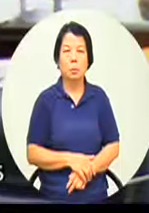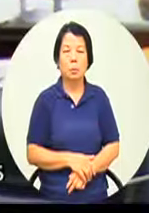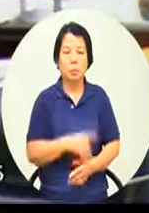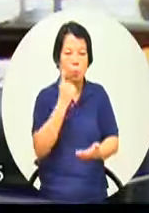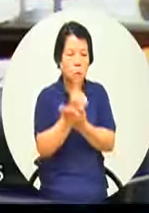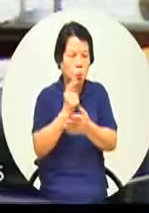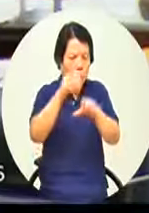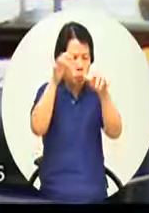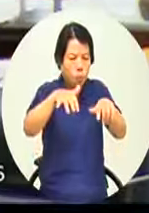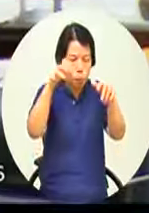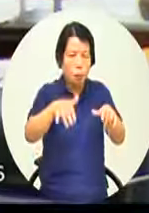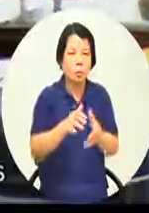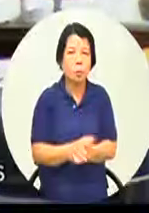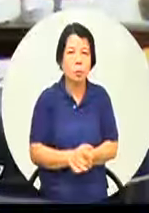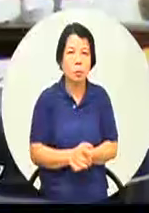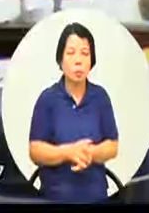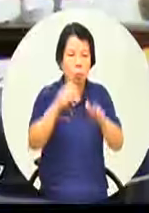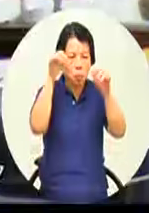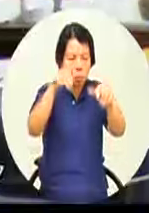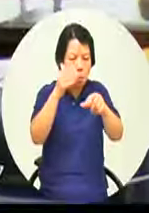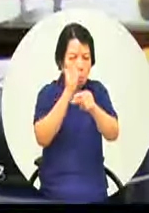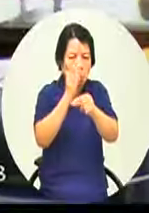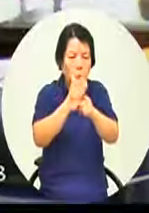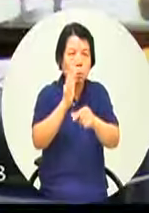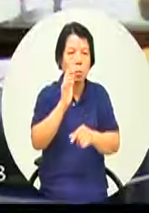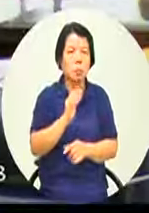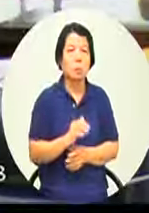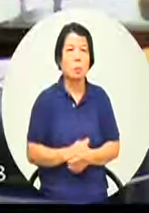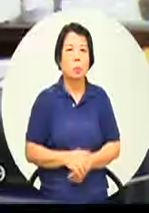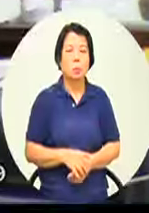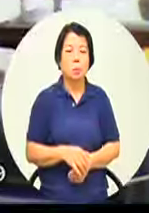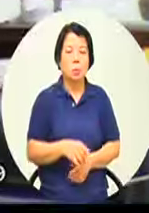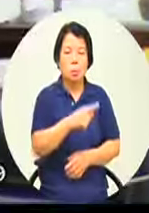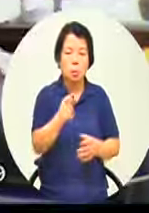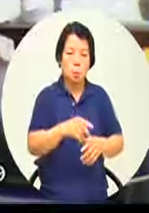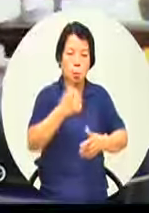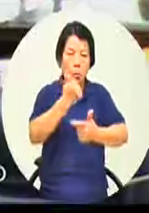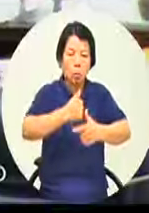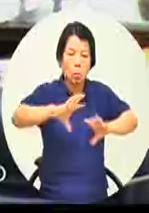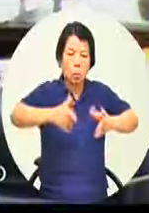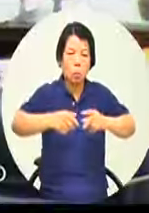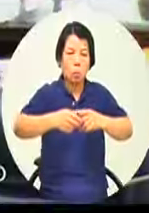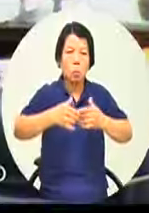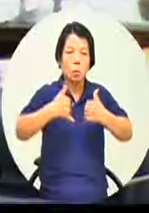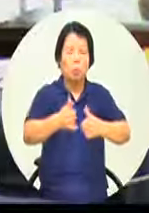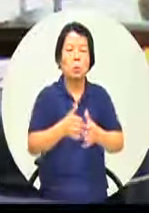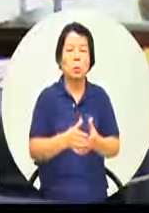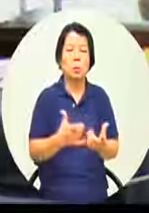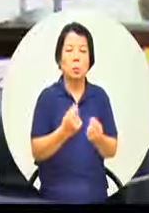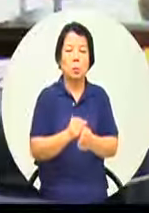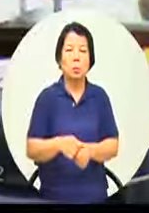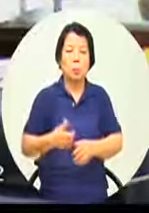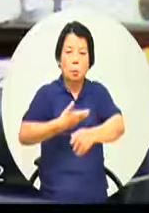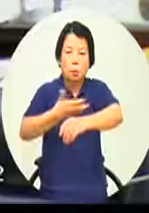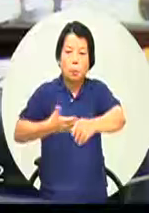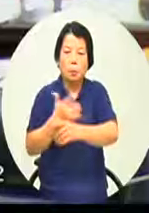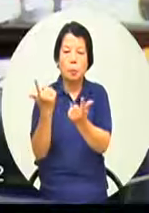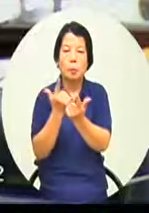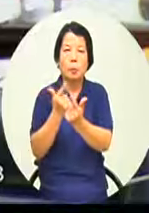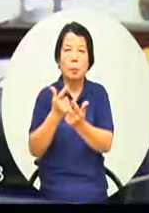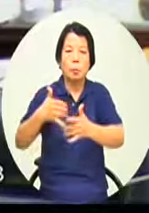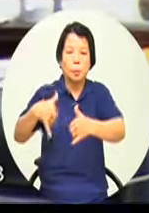每逢下雨，不用大雨，只要下雨就好了，我们建国路也好，皮北街也好，就淹